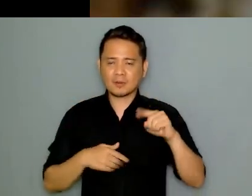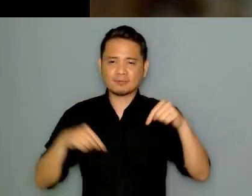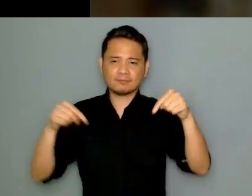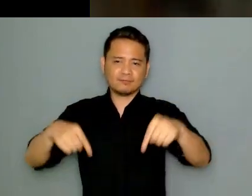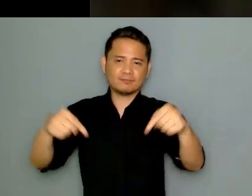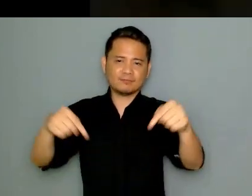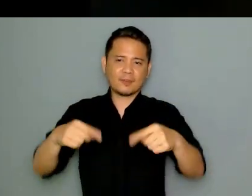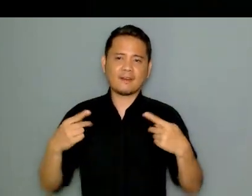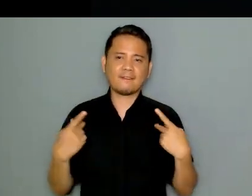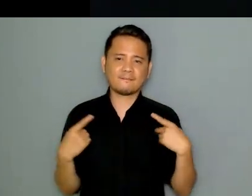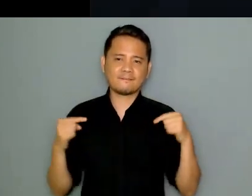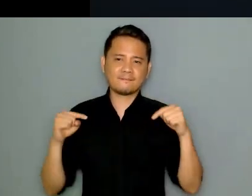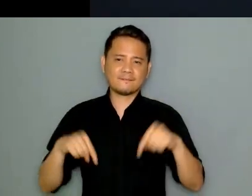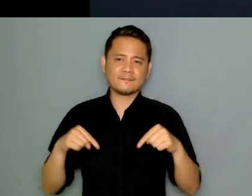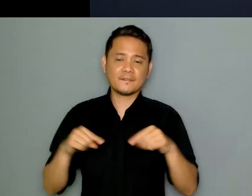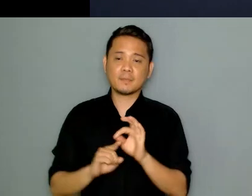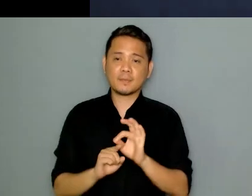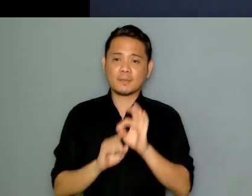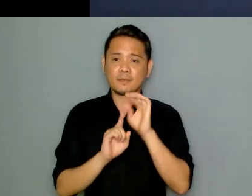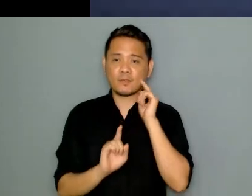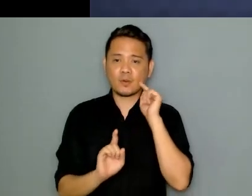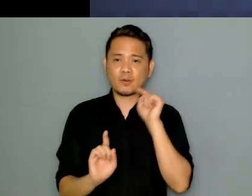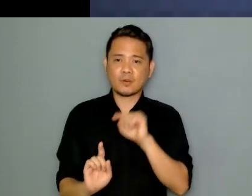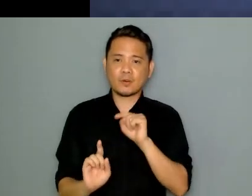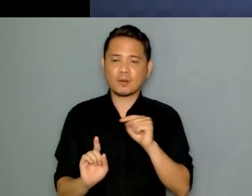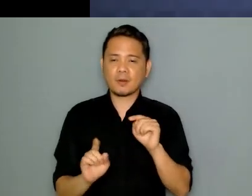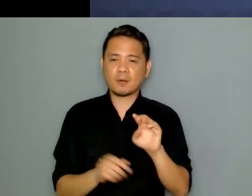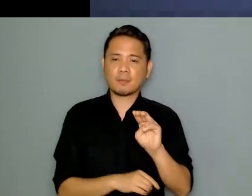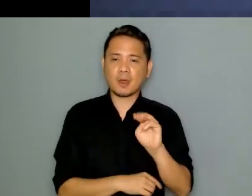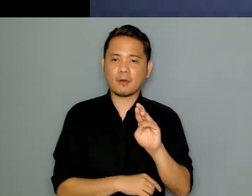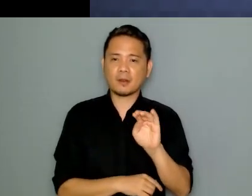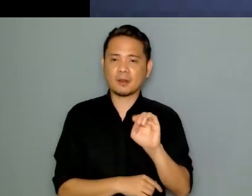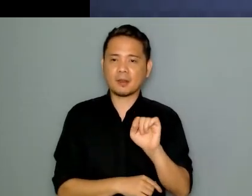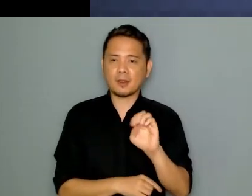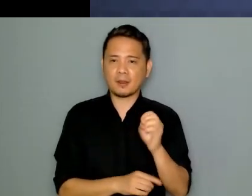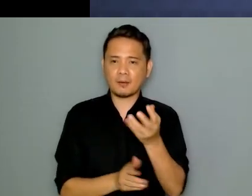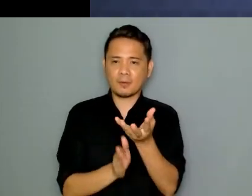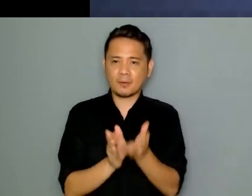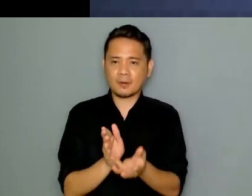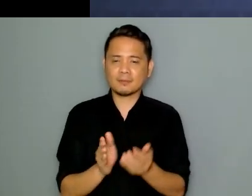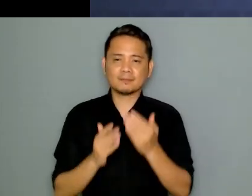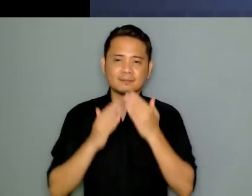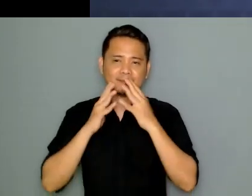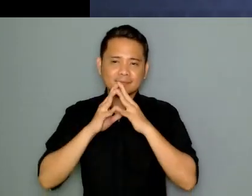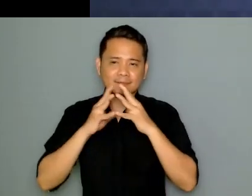na ginamit natin, especially doon sa pang-marinate ng hito. At maraming maraming